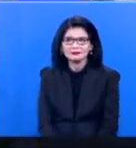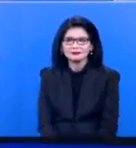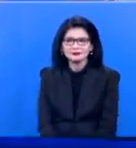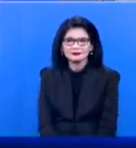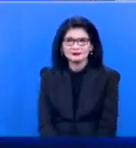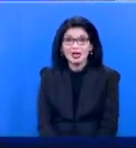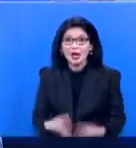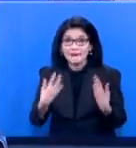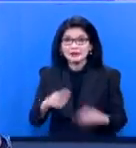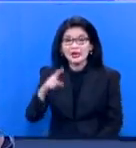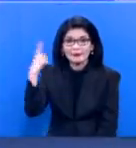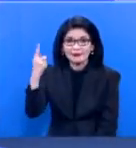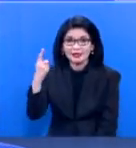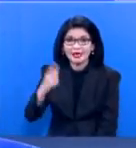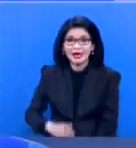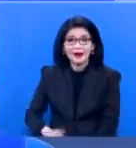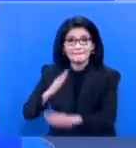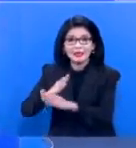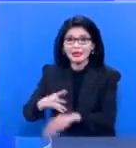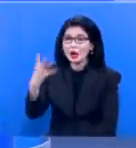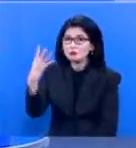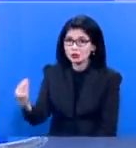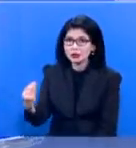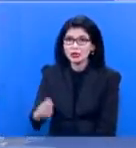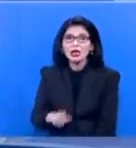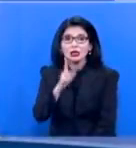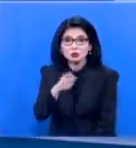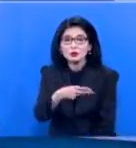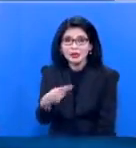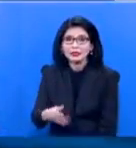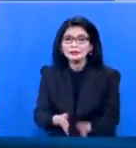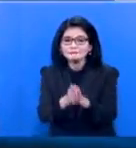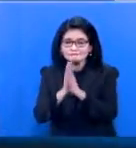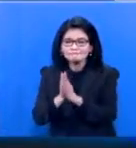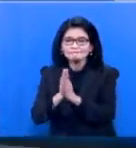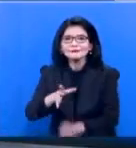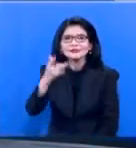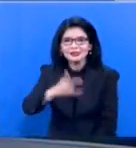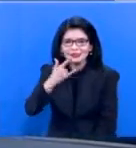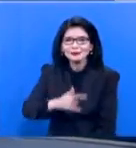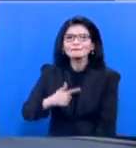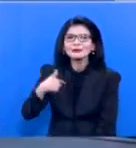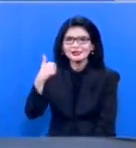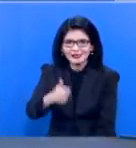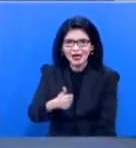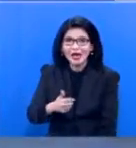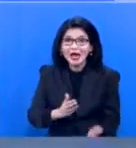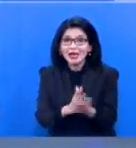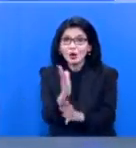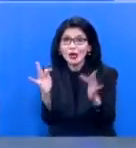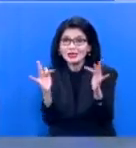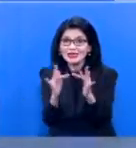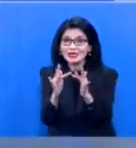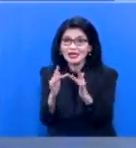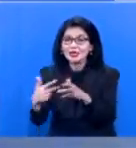Meski pemerintah melarang mudik, bukan berarti silaturahmi tidak bisa dilakukan. Dan dengan teknologi silaturahmi secara virtual juga